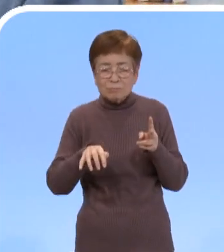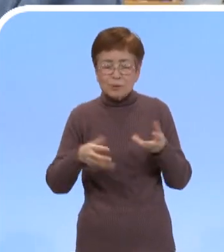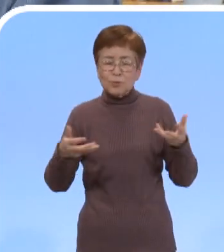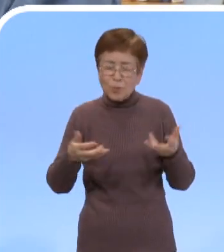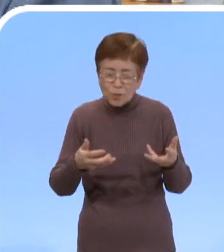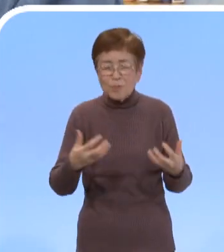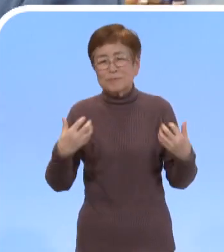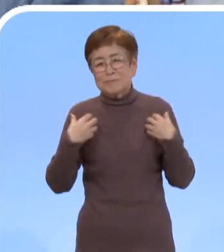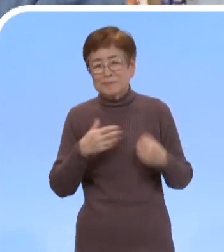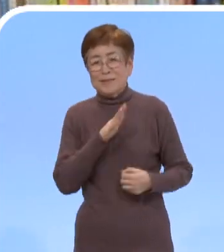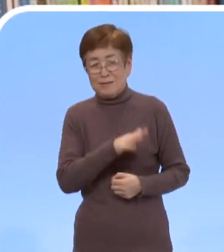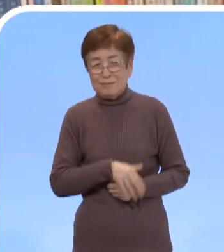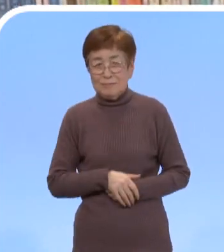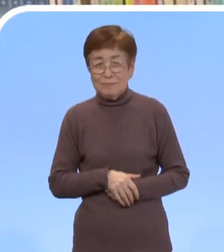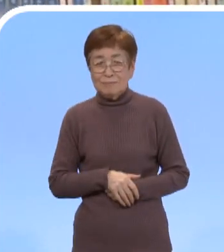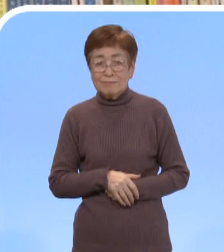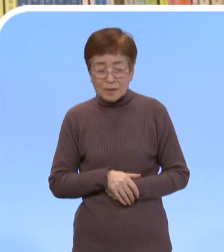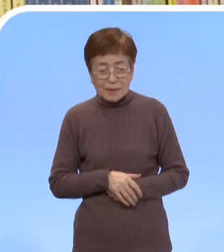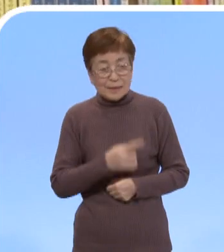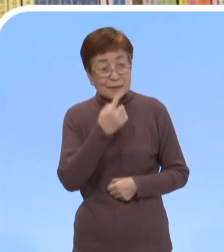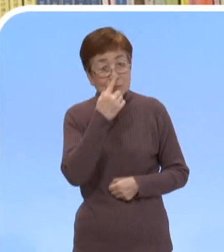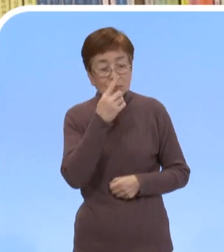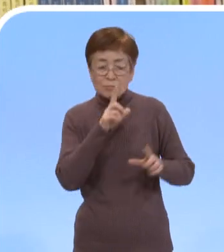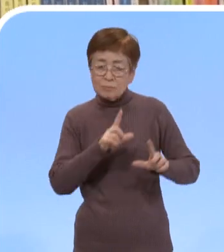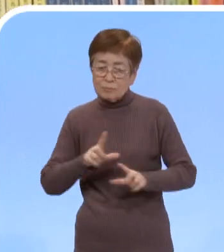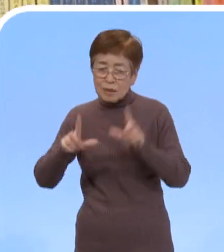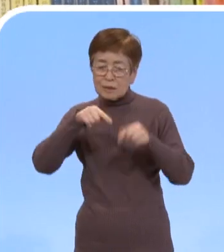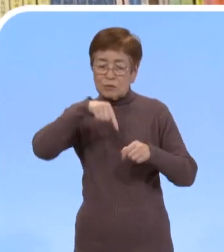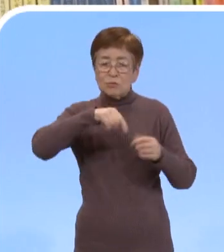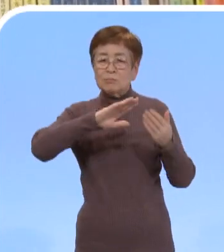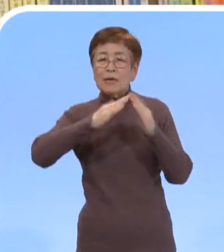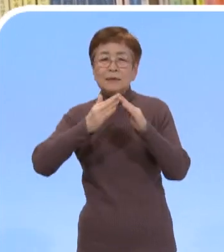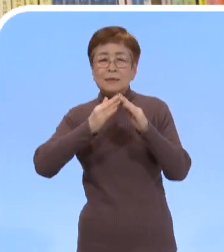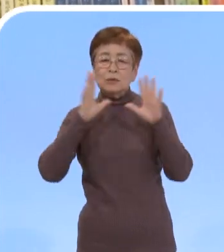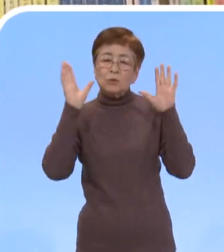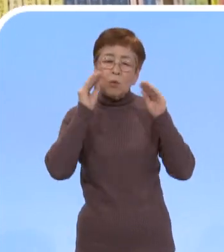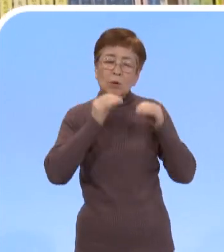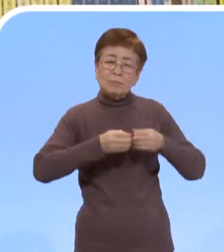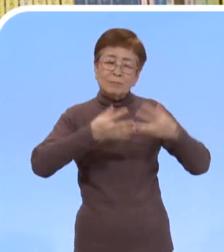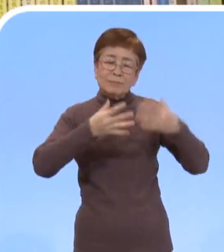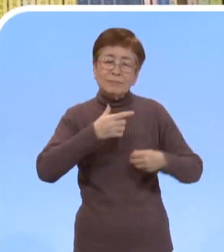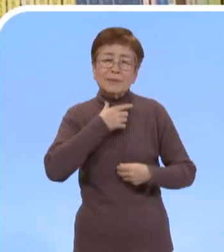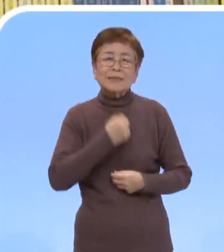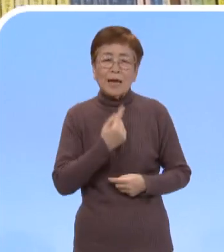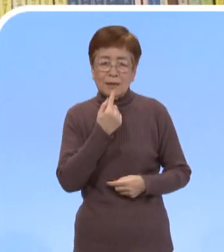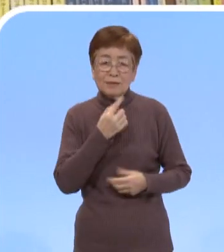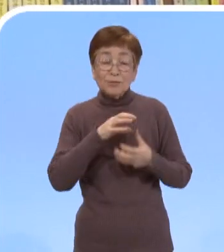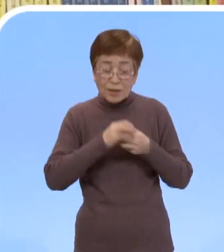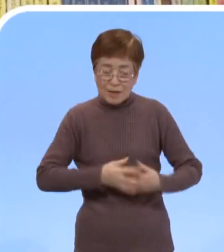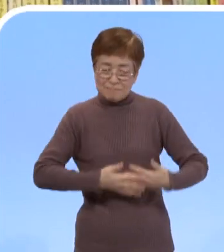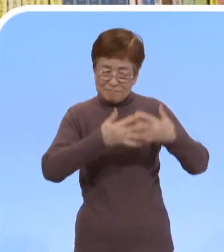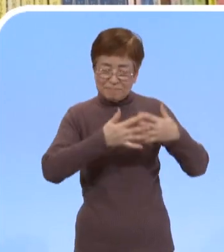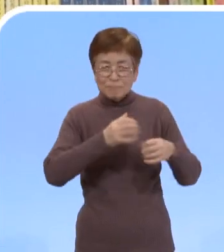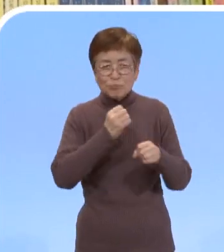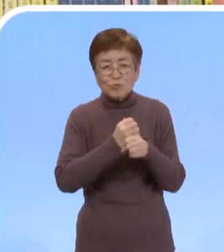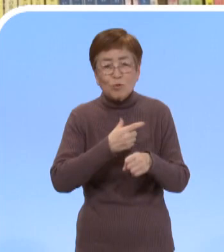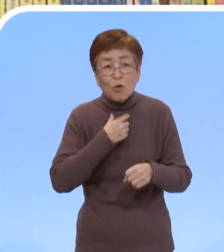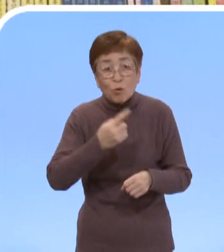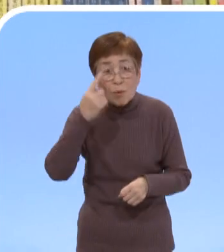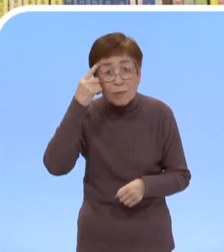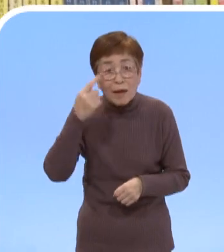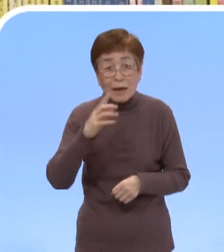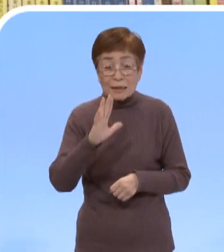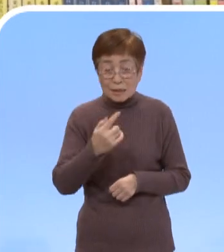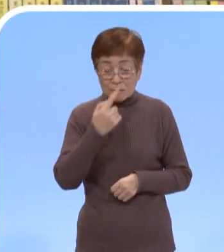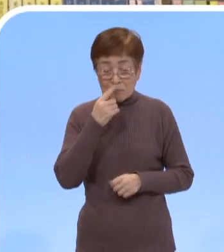の、いろいろ 自分の暮らしている町の情報が欲しくって、こういうサイトを作りたかったんですね。でそれをする